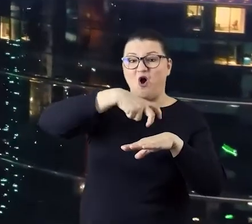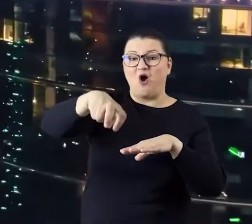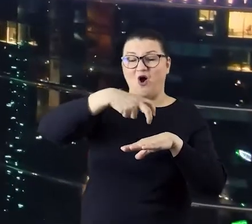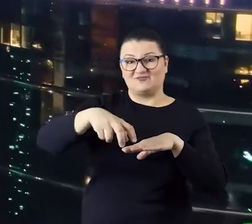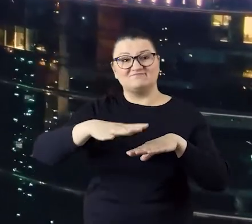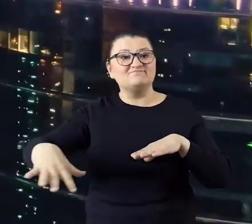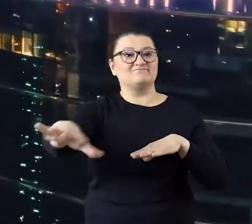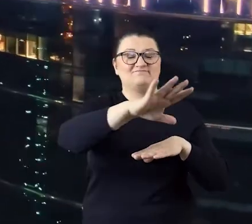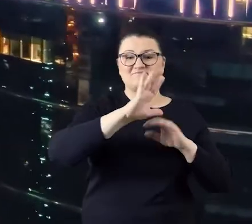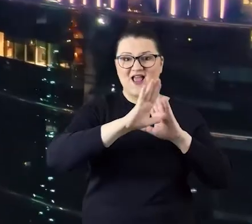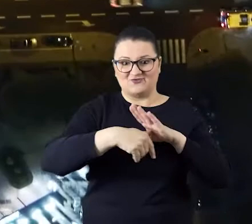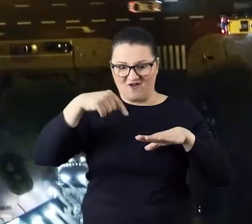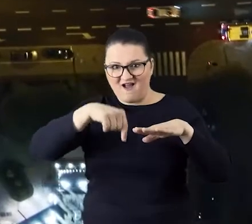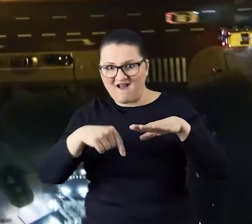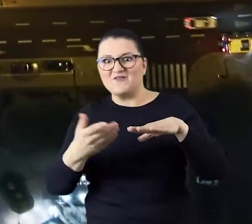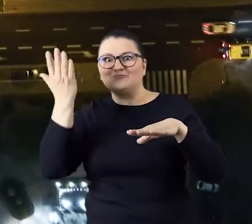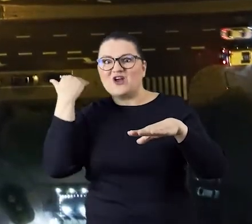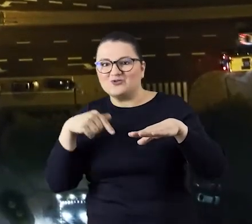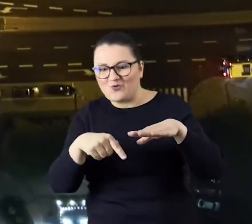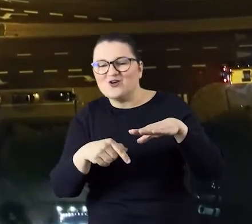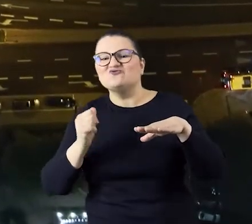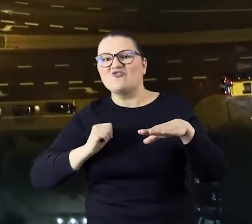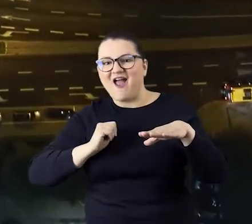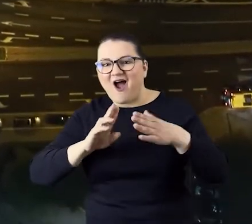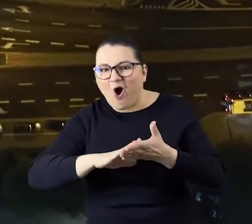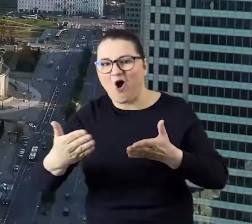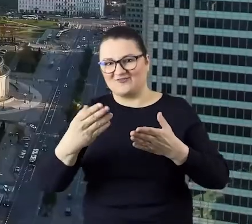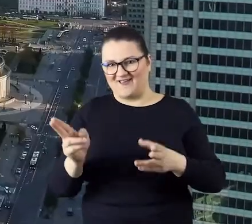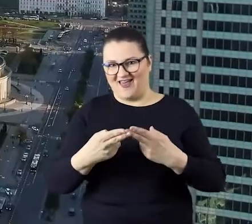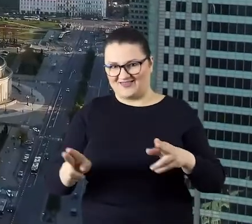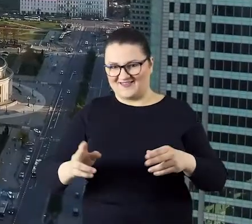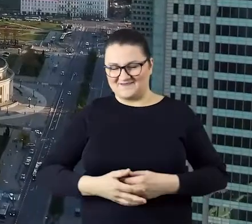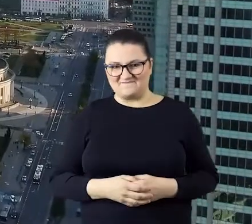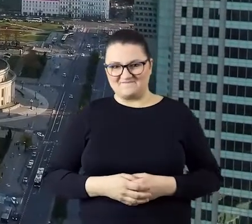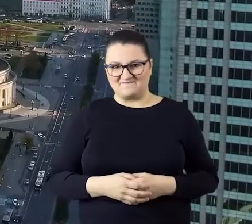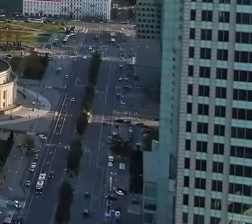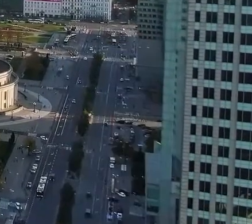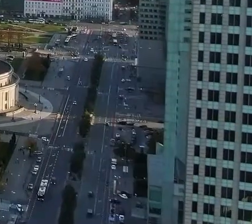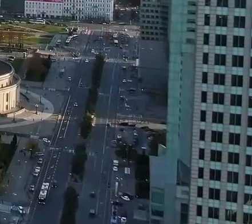dnia, chodząc po mieście, stąpamy po przeszłości, która tylko czeka, żeby ją odkryć.